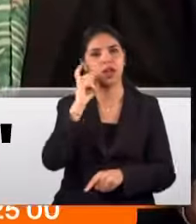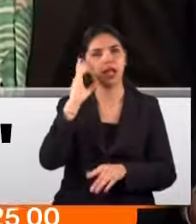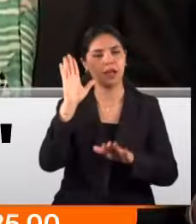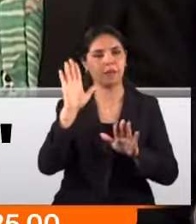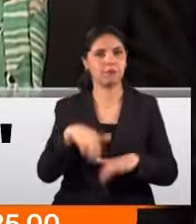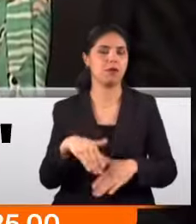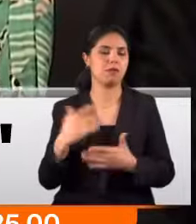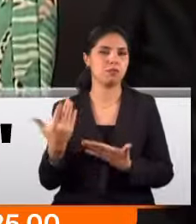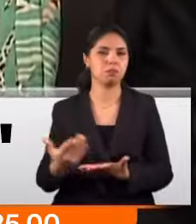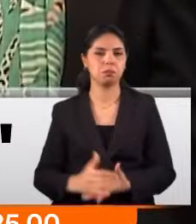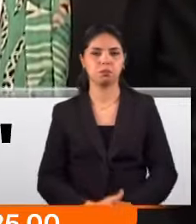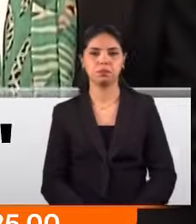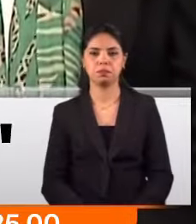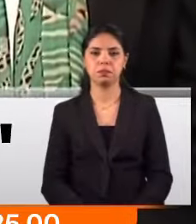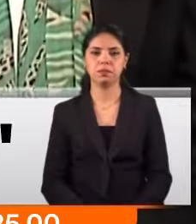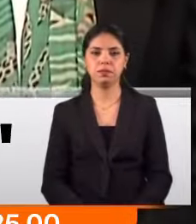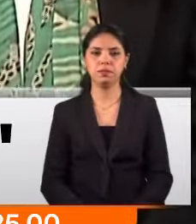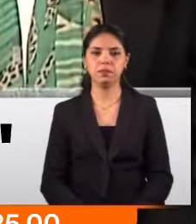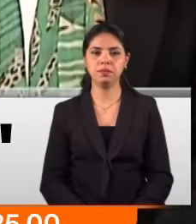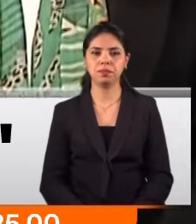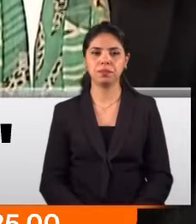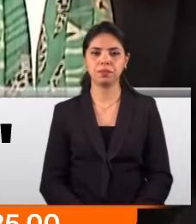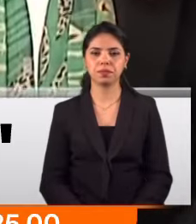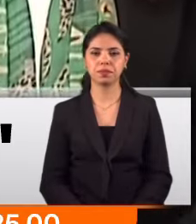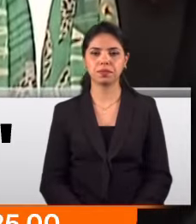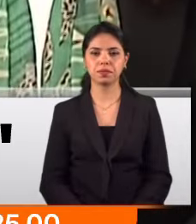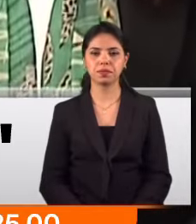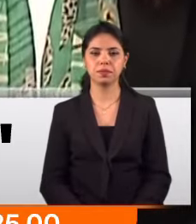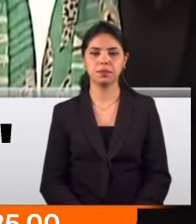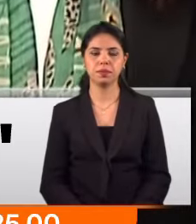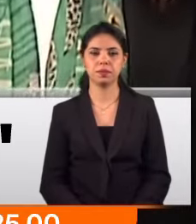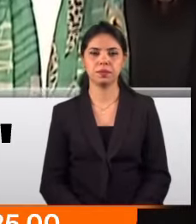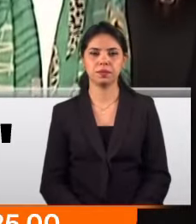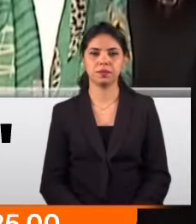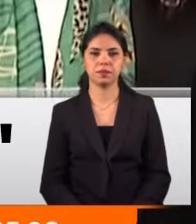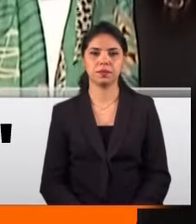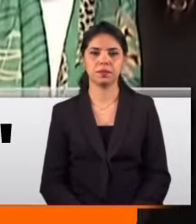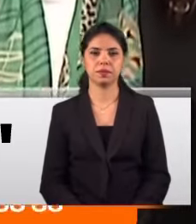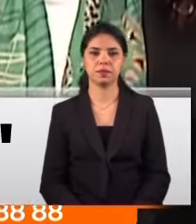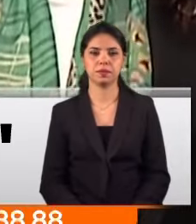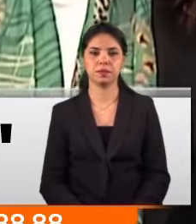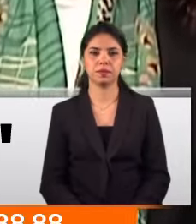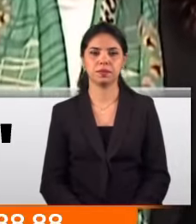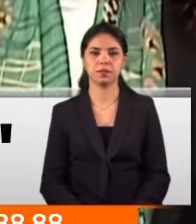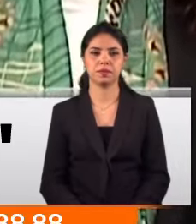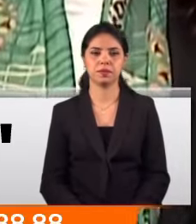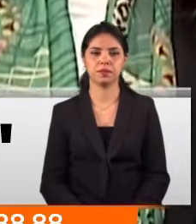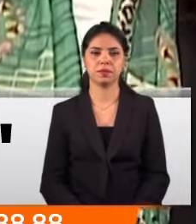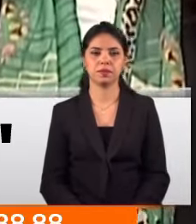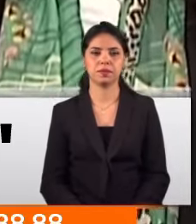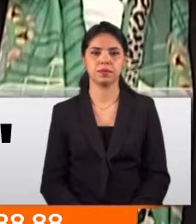Sayın Genel Başkanımızın şayet gönlü benden yanaysa açık ve net olarak ifade